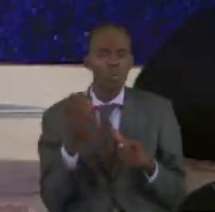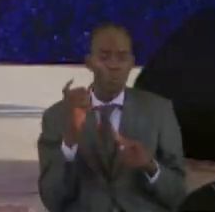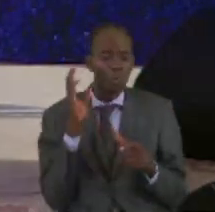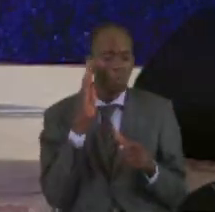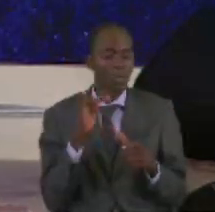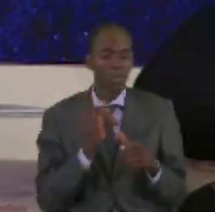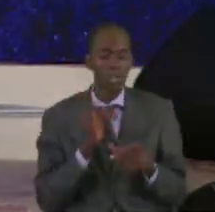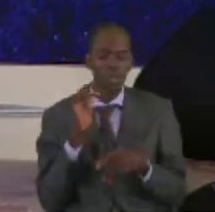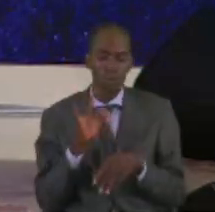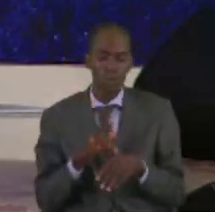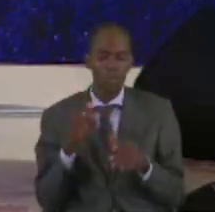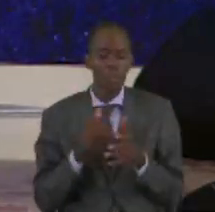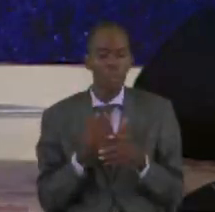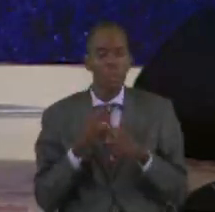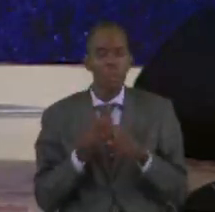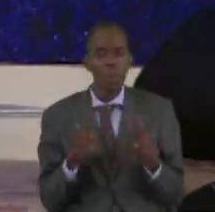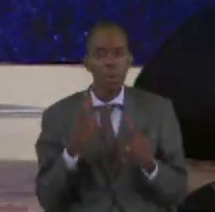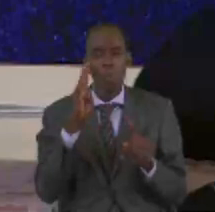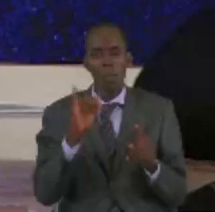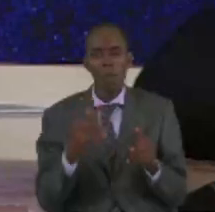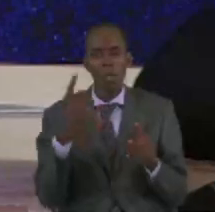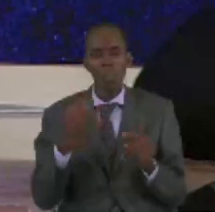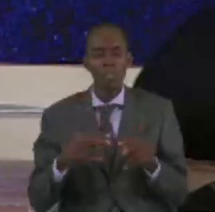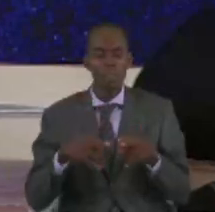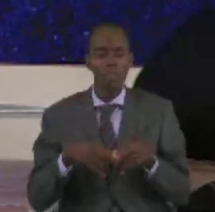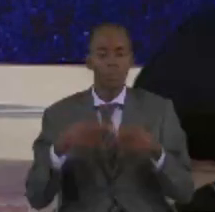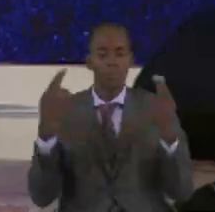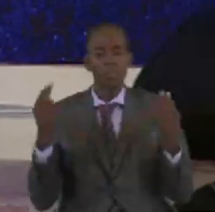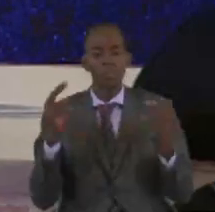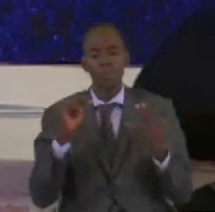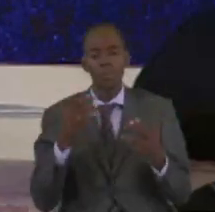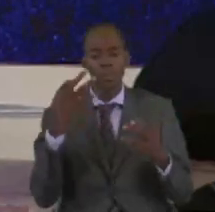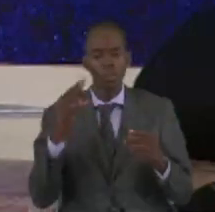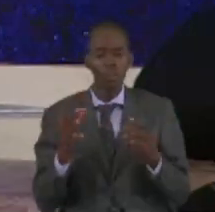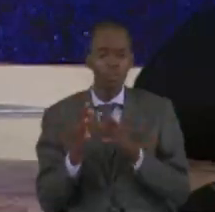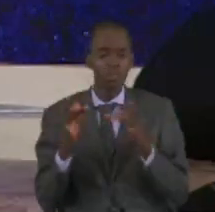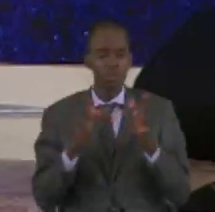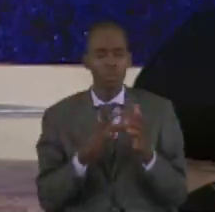mais par une révélation de Jésus-Christ.